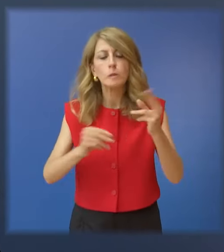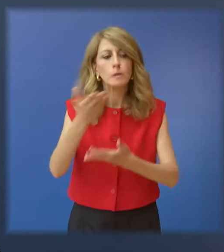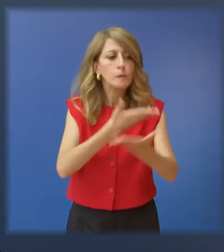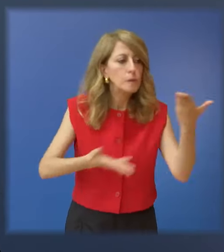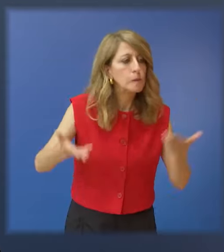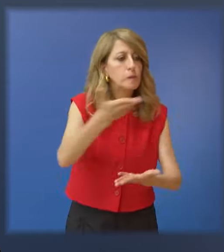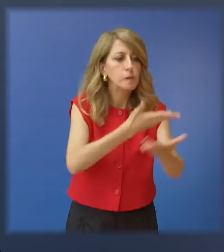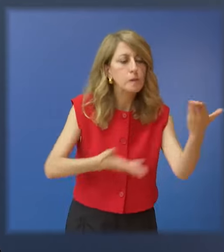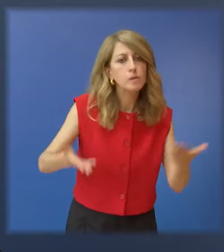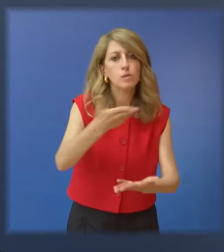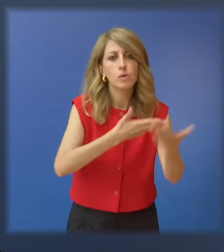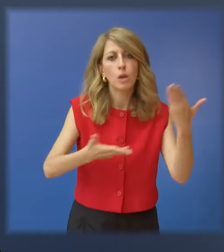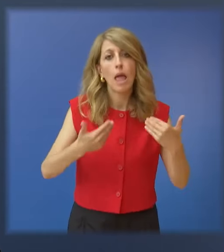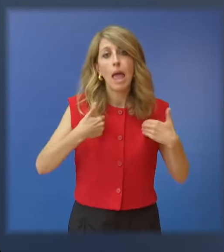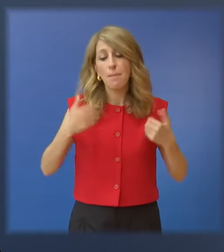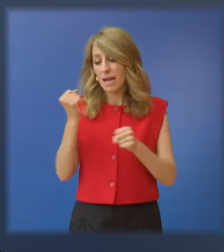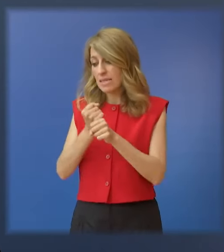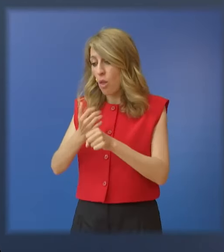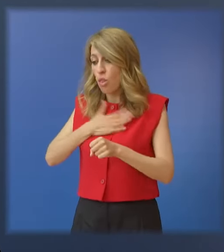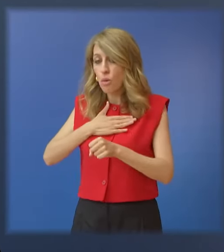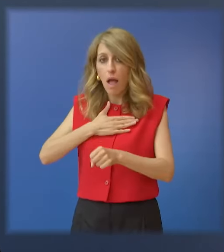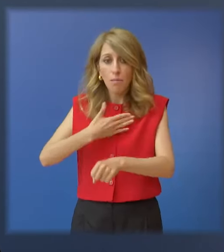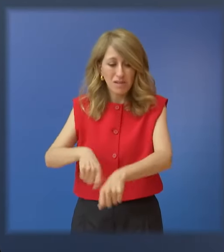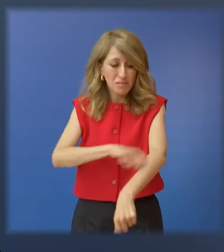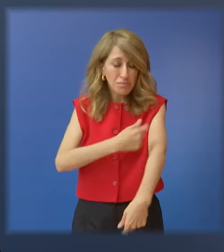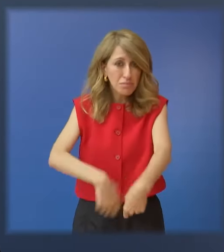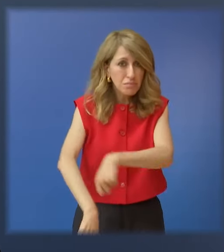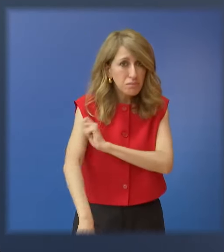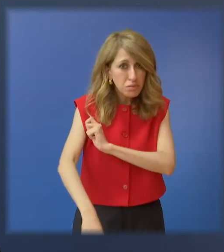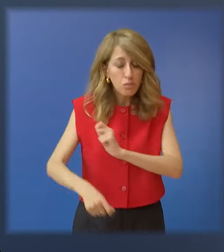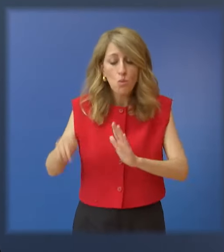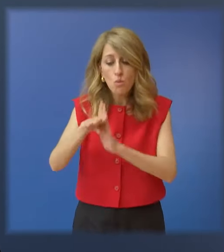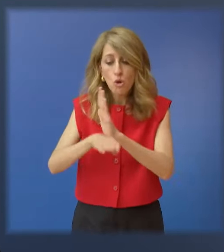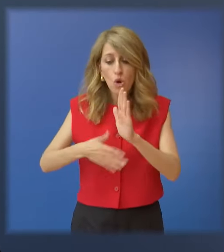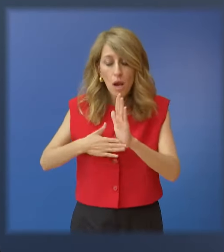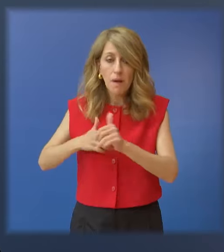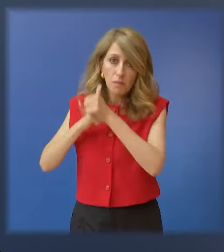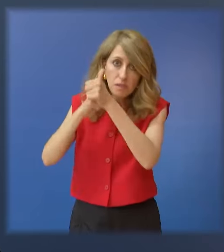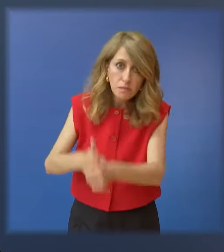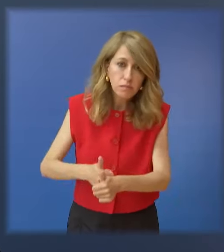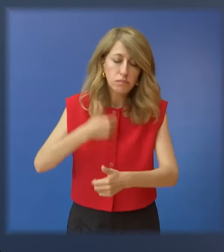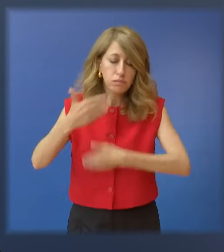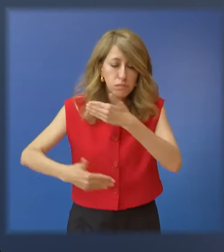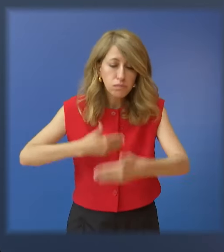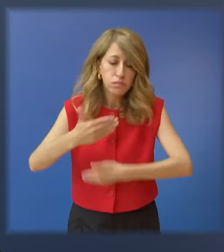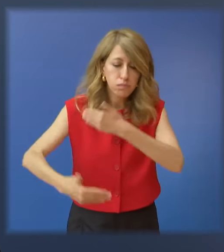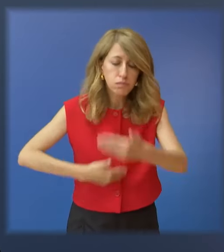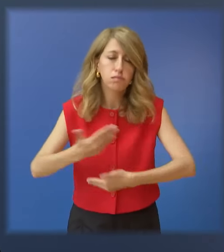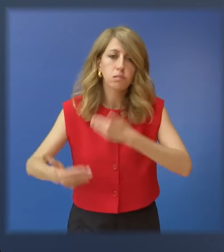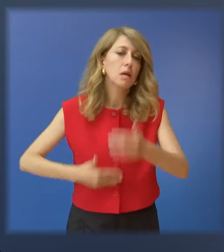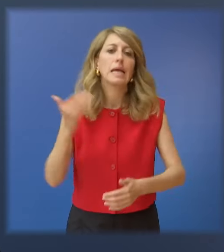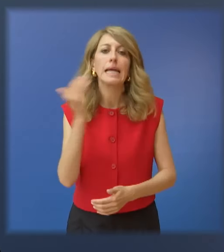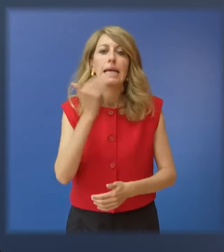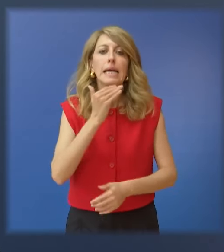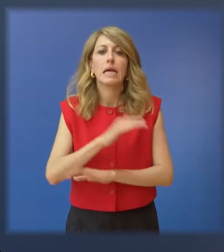δική μας δουλειά είναι να υλοποιήσουμε το πρόγραμμά μας να διορθώσουμε λάθη αδικίες να τρέξουμε πιο γρήγορα ε γ αυτό θα